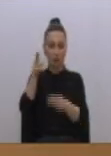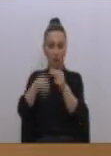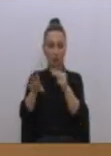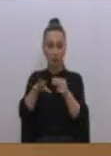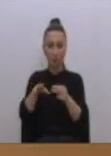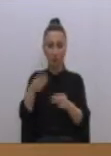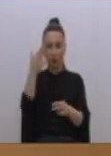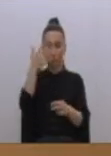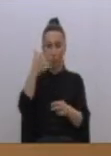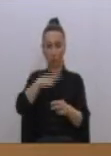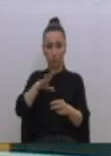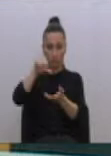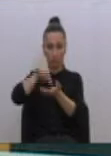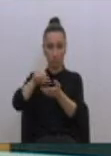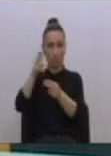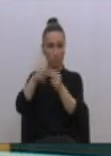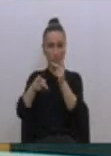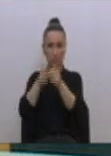ხელისუფლებაში